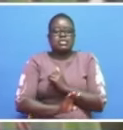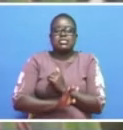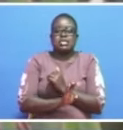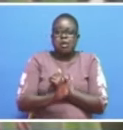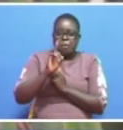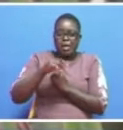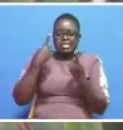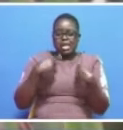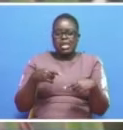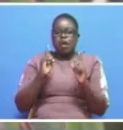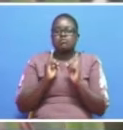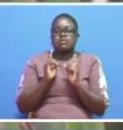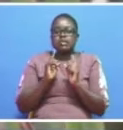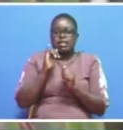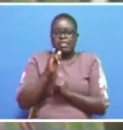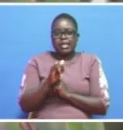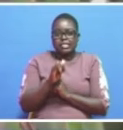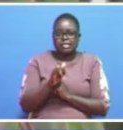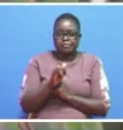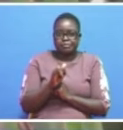Ailo tanga asa kana